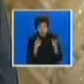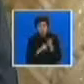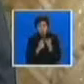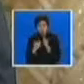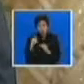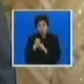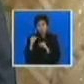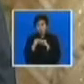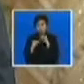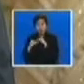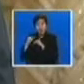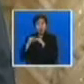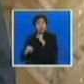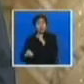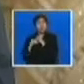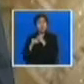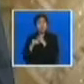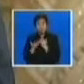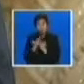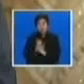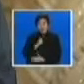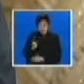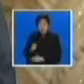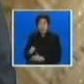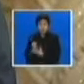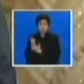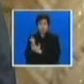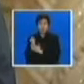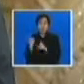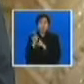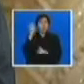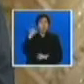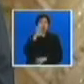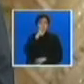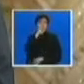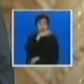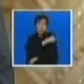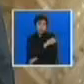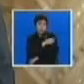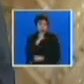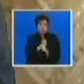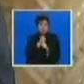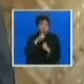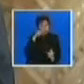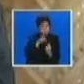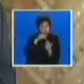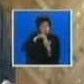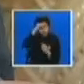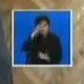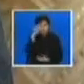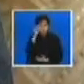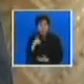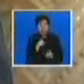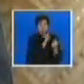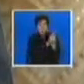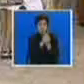งการอะไรเพิ่มเติมเลยเนี่ยก็จะทำไม่ได้น ะ ตอนที่กทม.ซึ่งเขาทำเรื่องเรียนฟรีมาก่อนนะผมก็ไปพบกับผู้ป